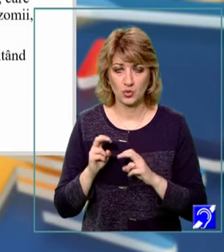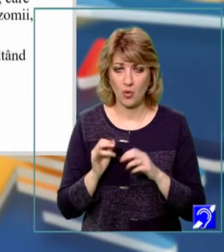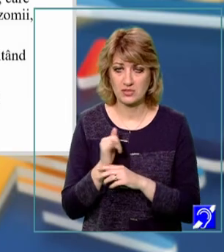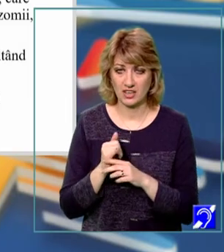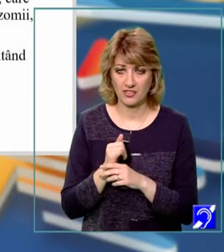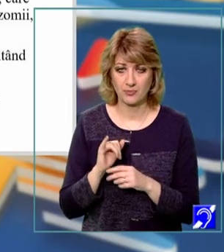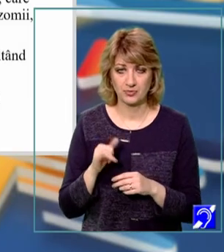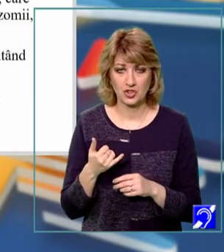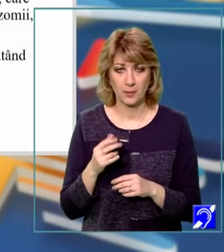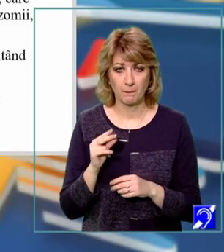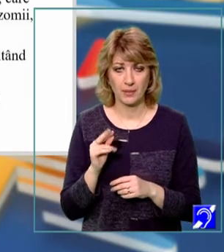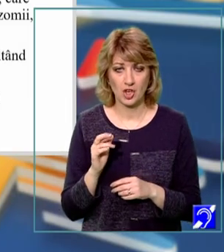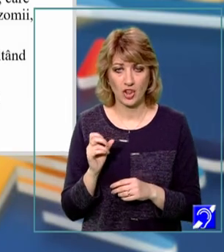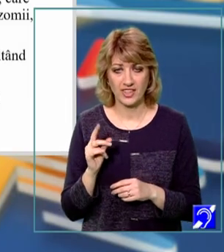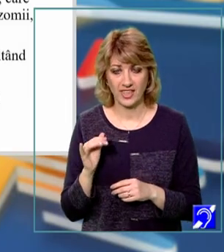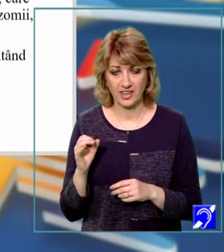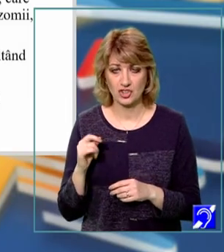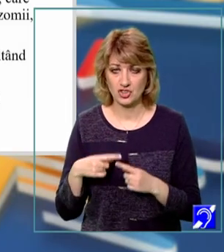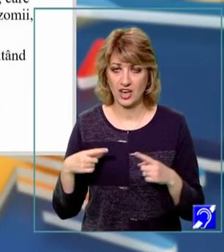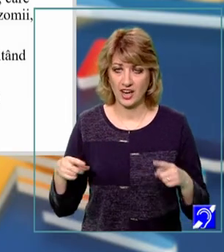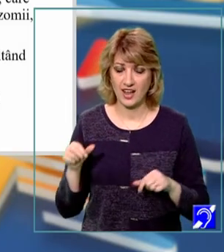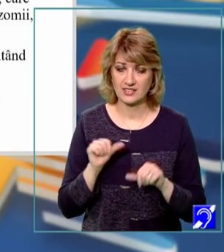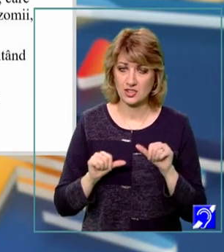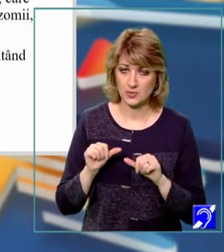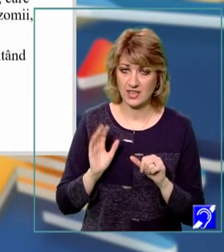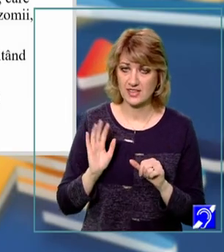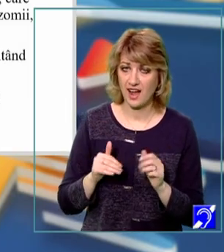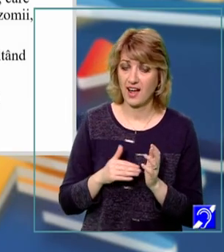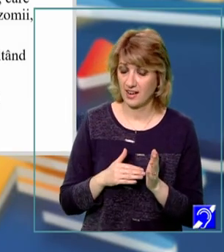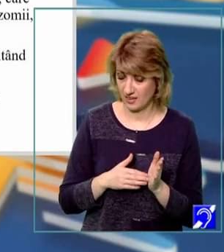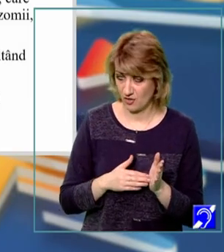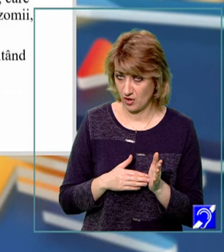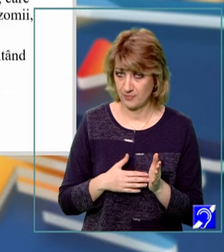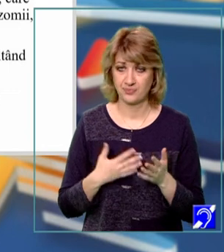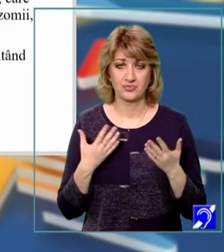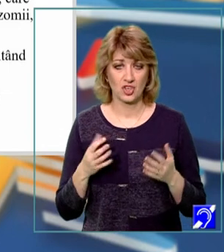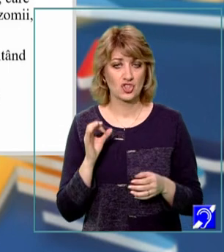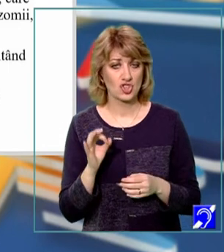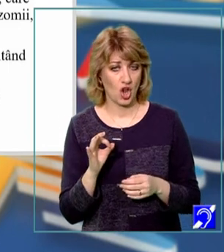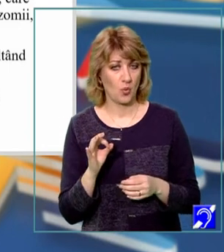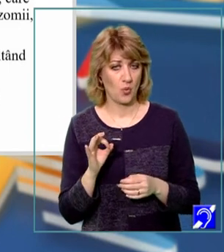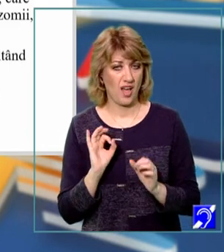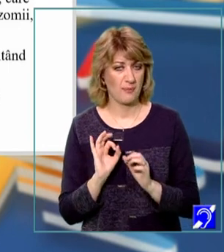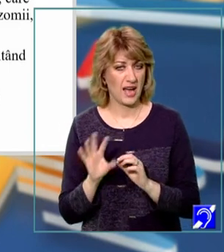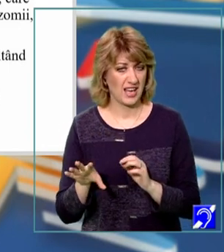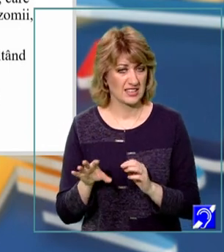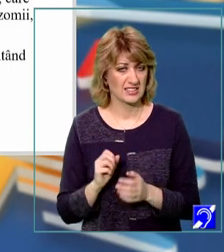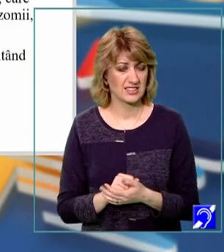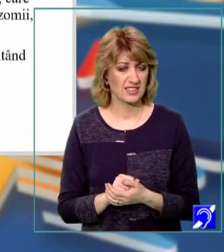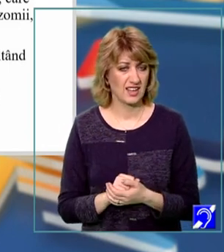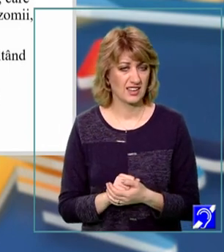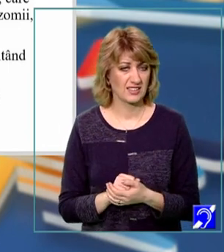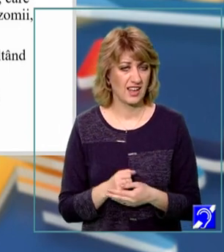și proteinele și celelalte substanțe de care are nevoie. Astfel, celula parazitată